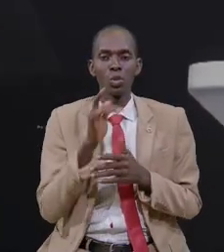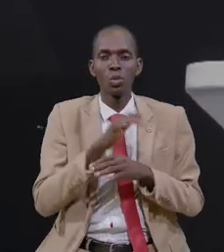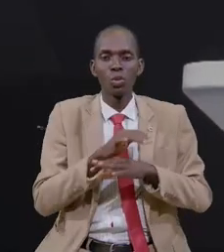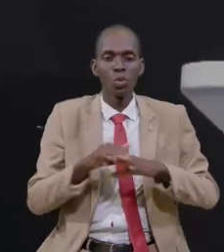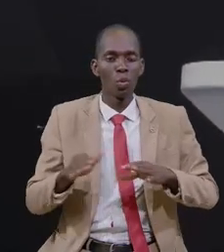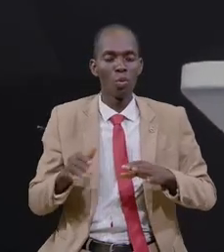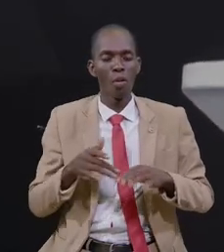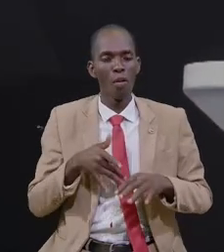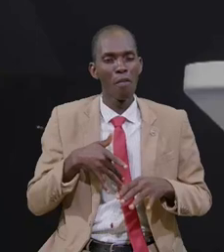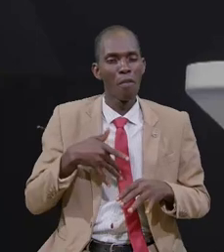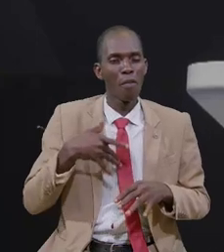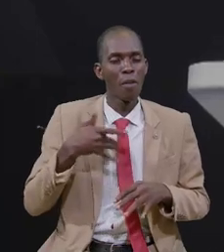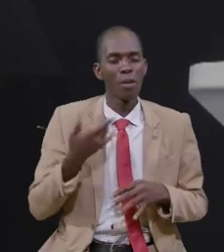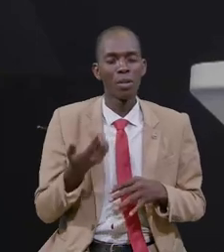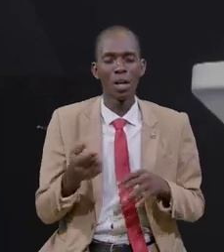Tu ne sens pas